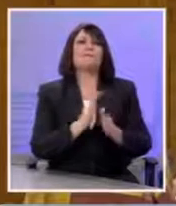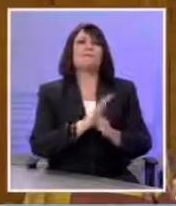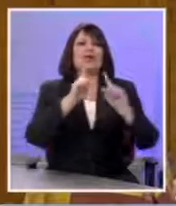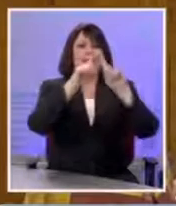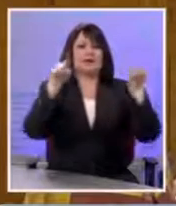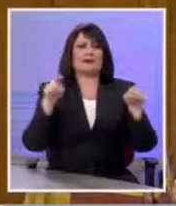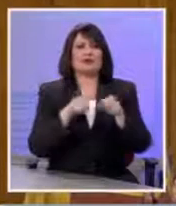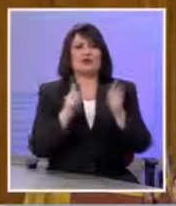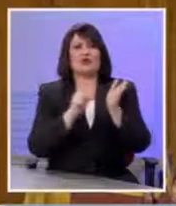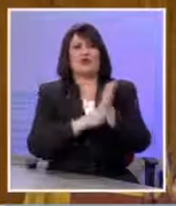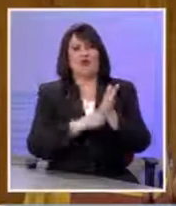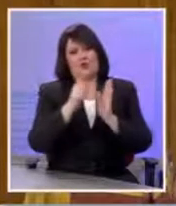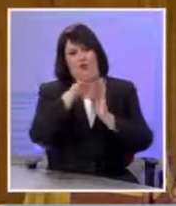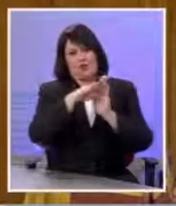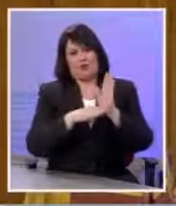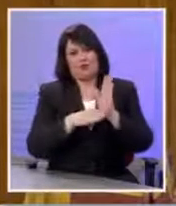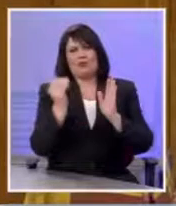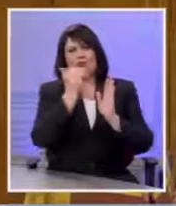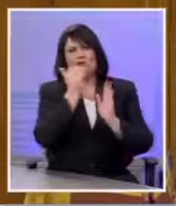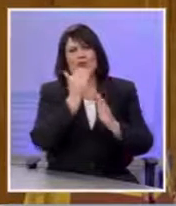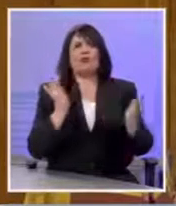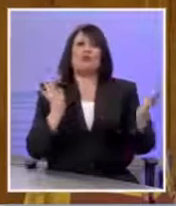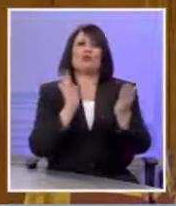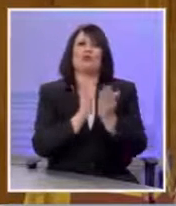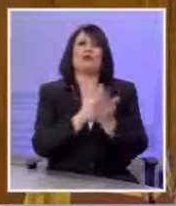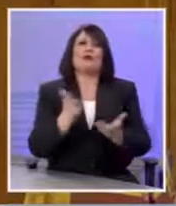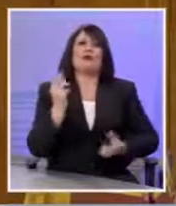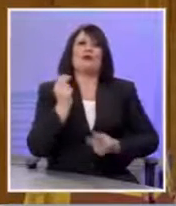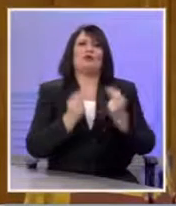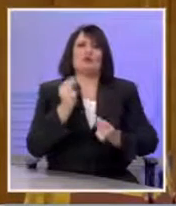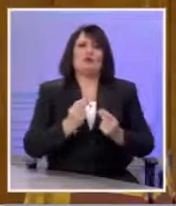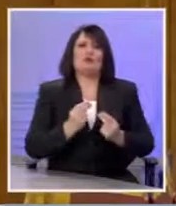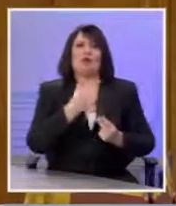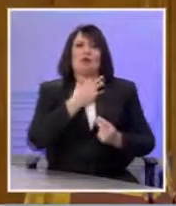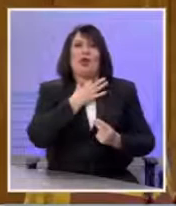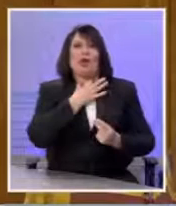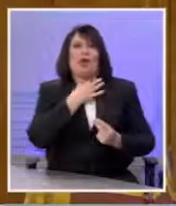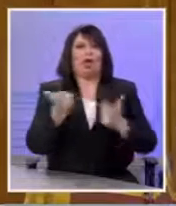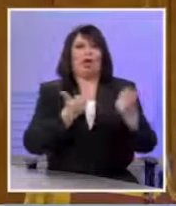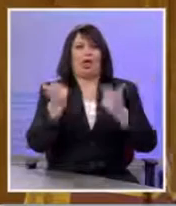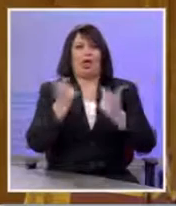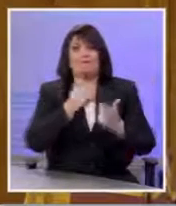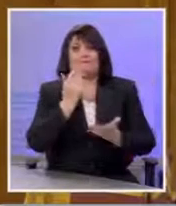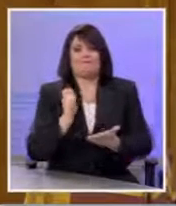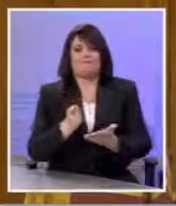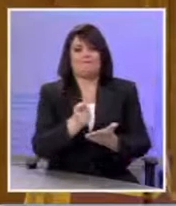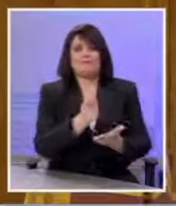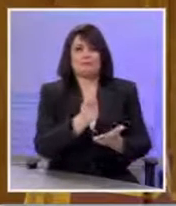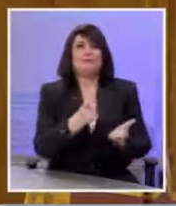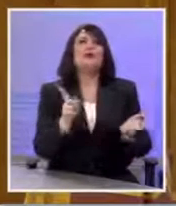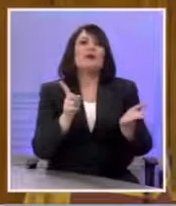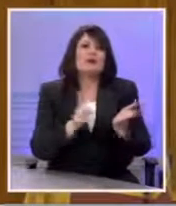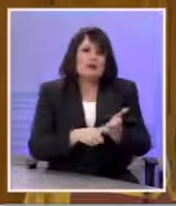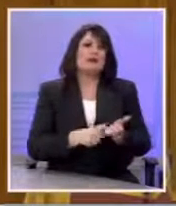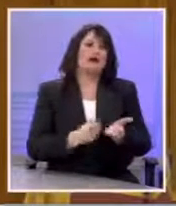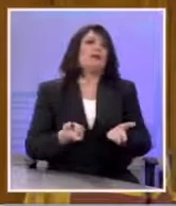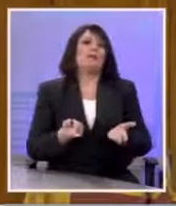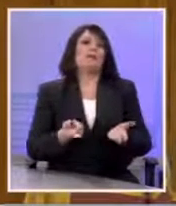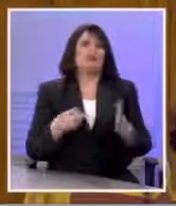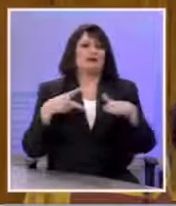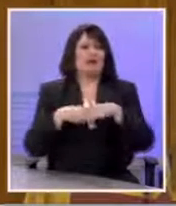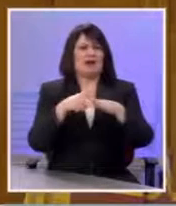πλαισίου για την ταχή αντιμετώπιση του τεράστιου προβλήματος των κόκκινων δανείων, χωρίς το οποίο δεν μπορούμε να μιλάμε στην ουσία ούτε για